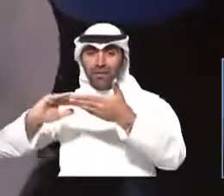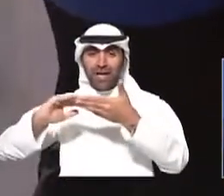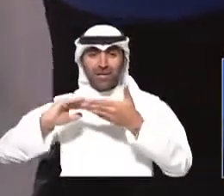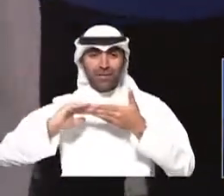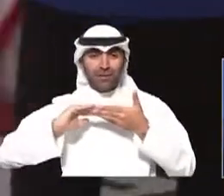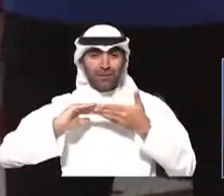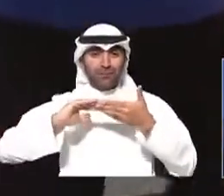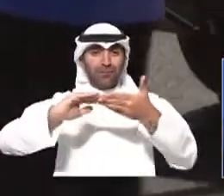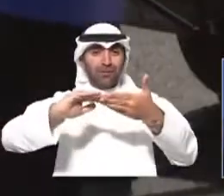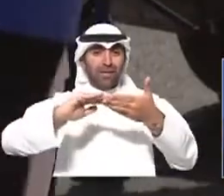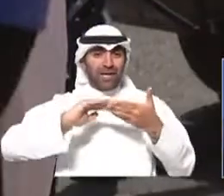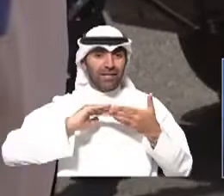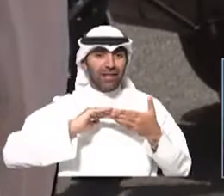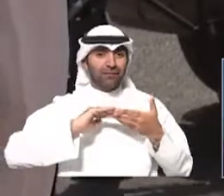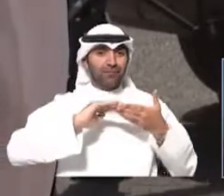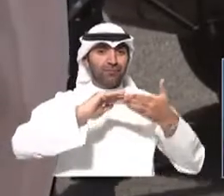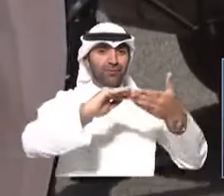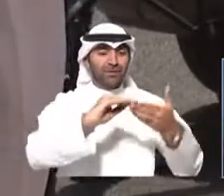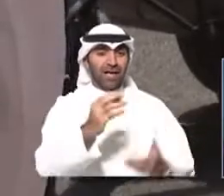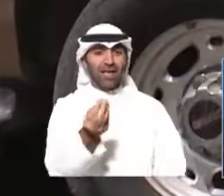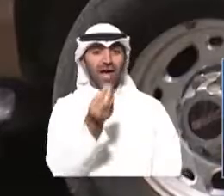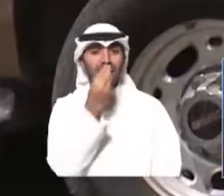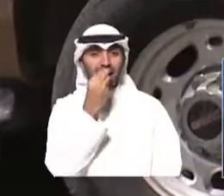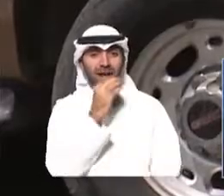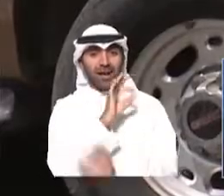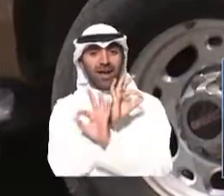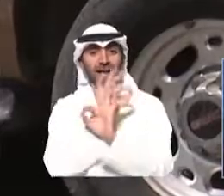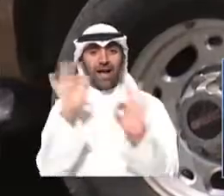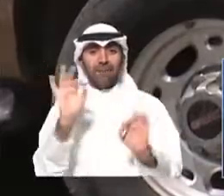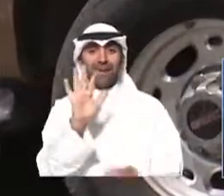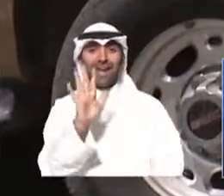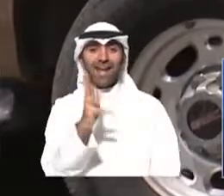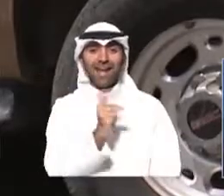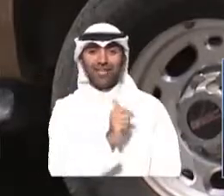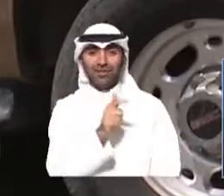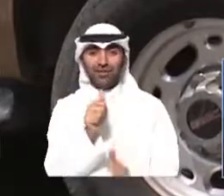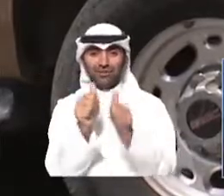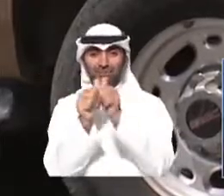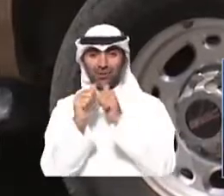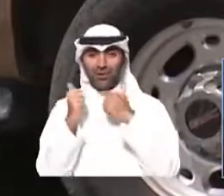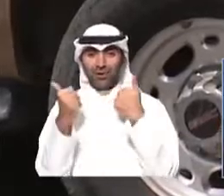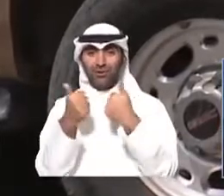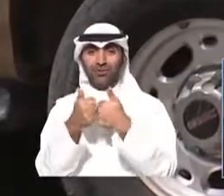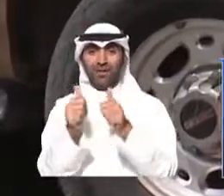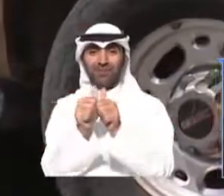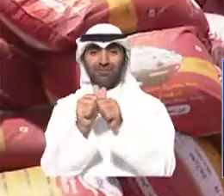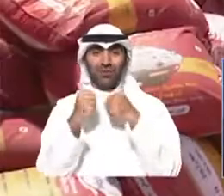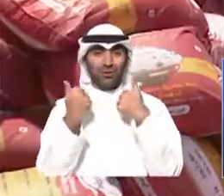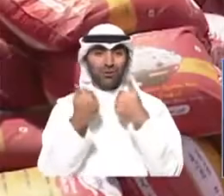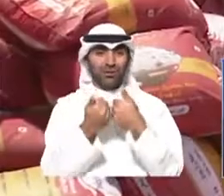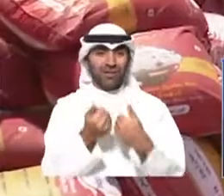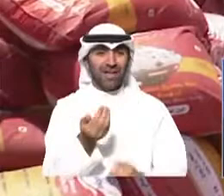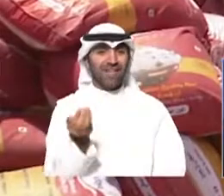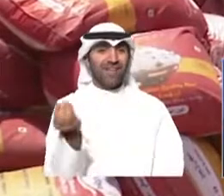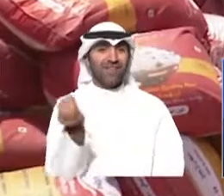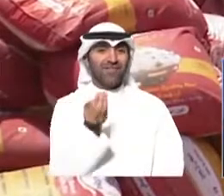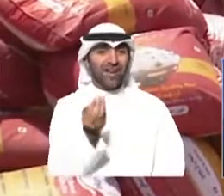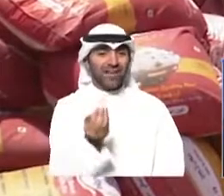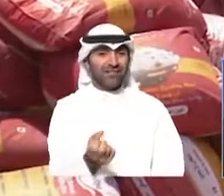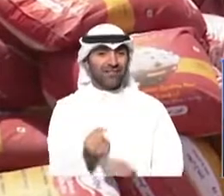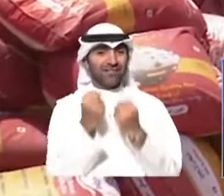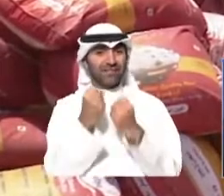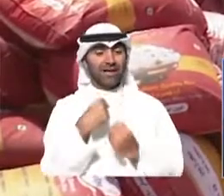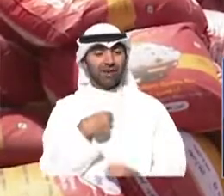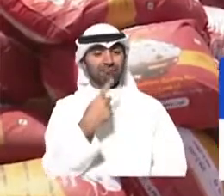الإعانات لمستحقيها من الأسر المحتاجة التي تتوافد إلى هذا الموقع لاستلامها. هذه الحملة